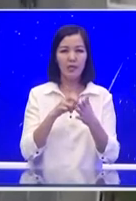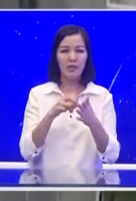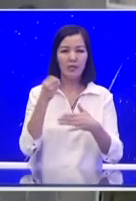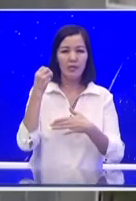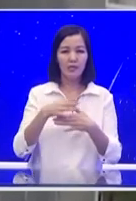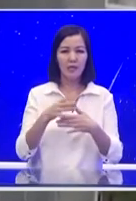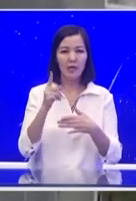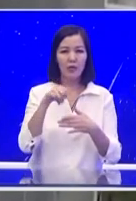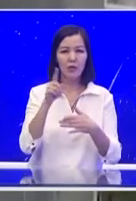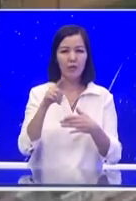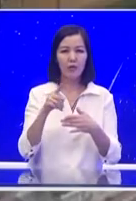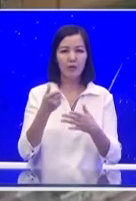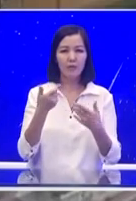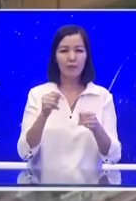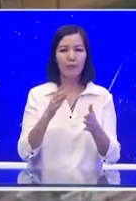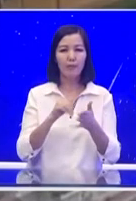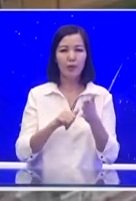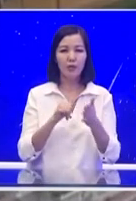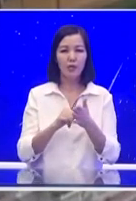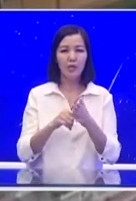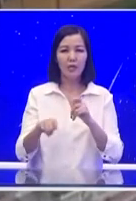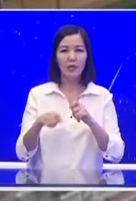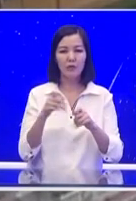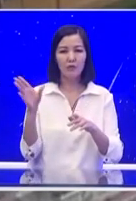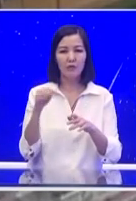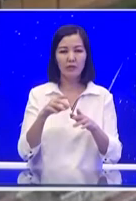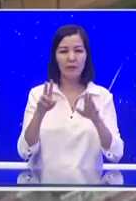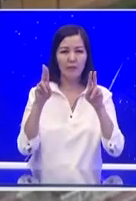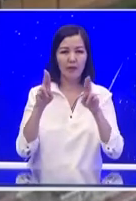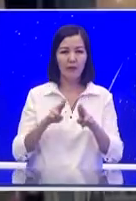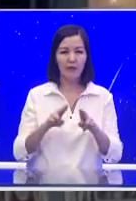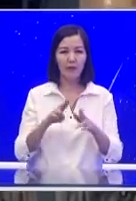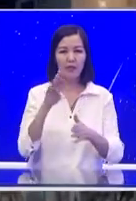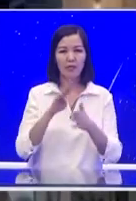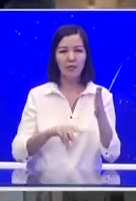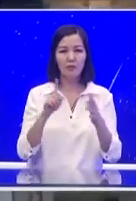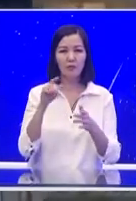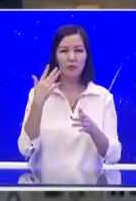где указывается причина выхода. Нарушителям всех этих правил полиция выписывает штраф в